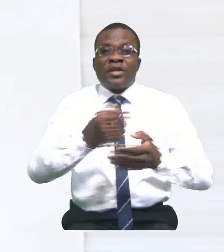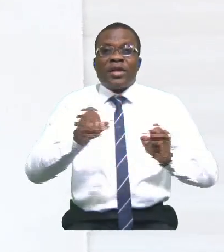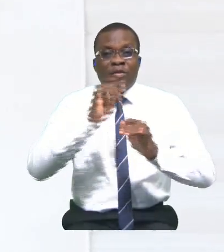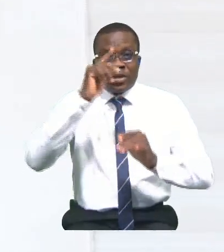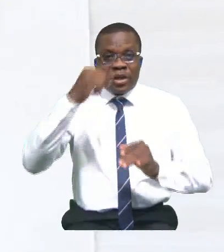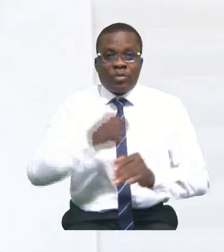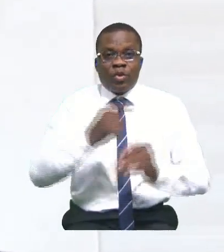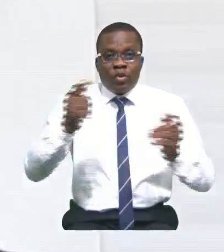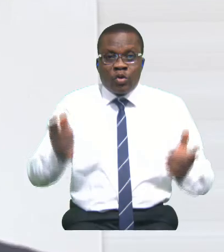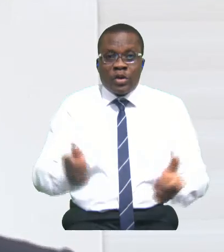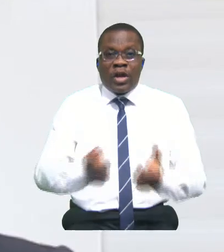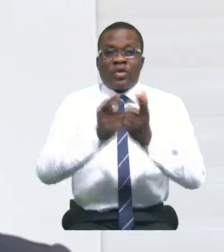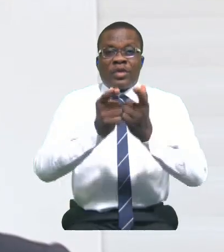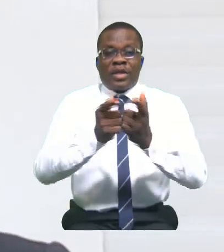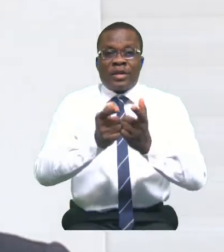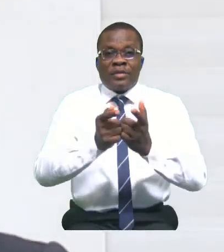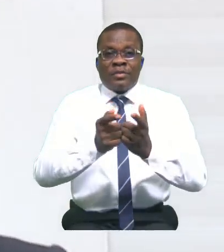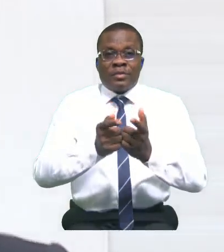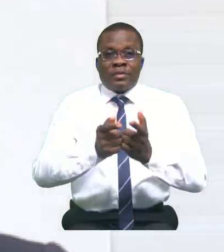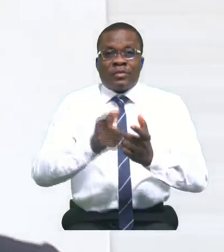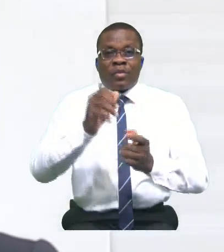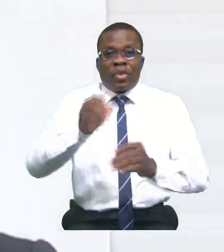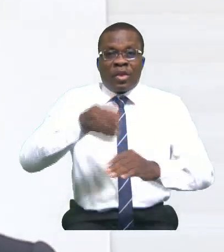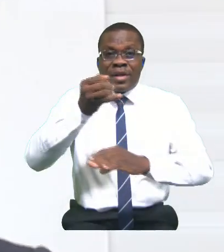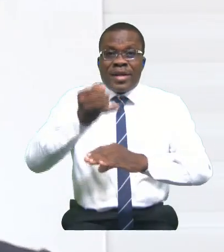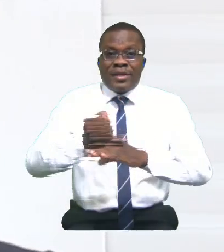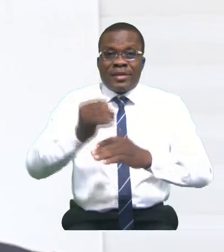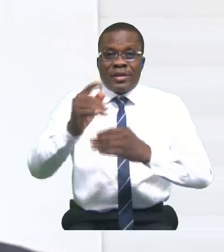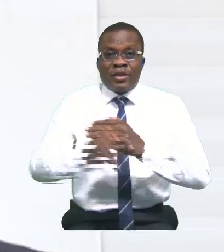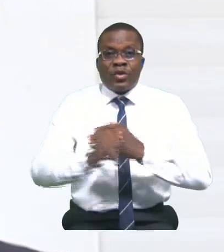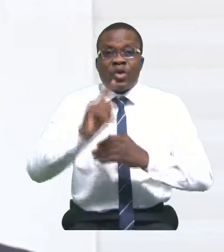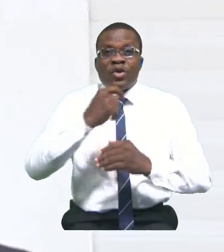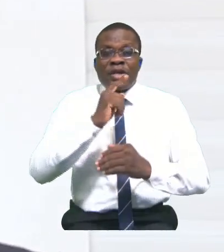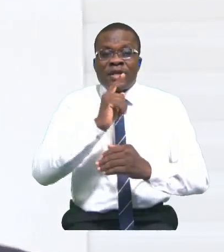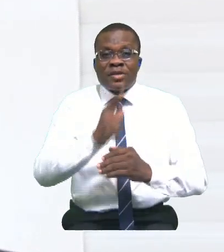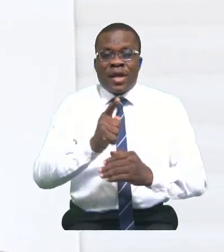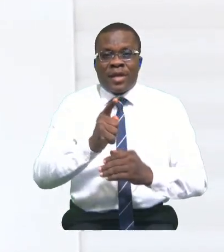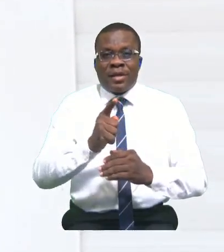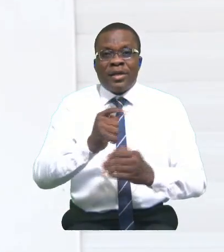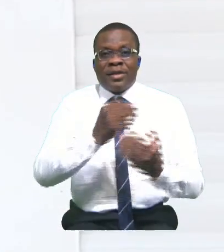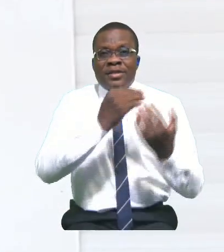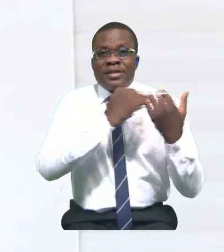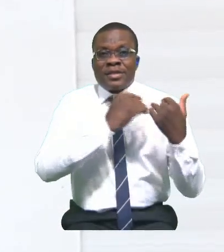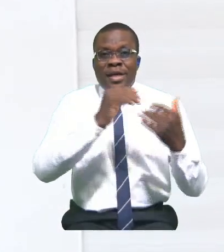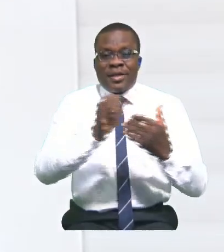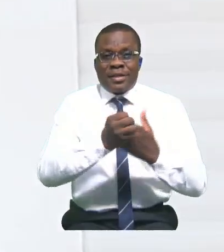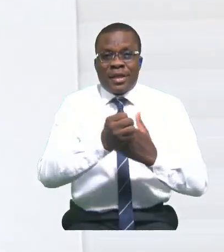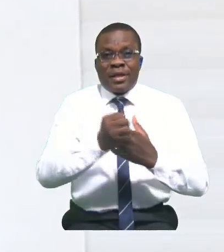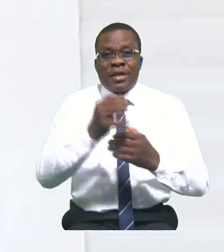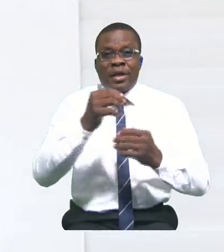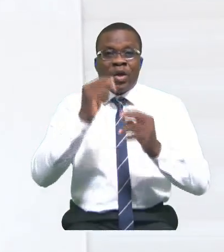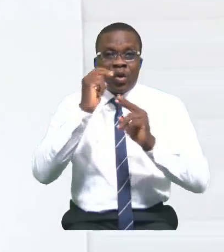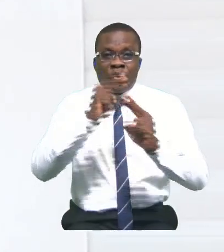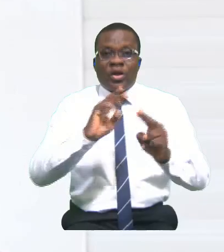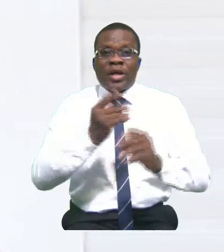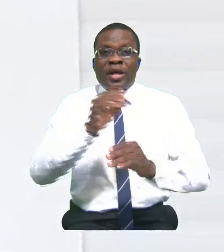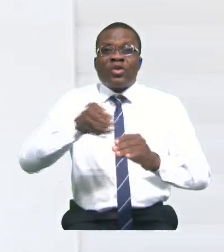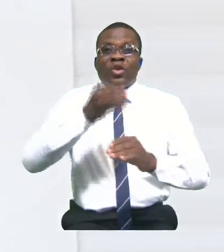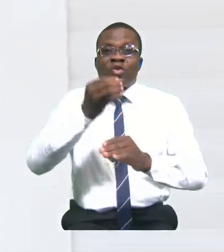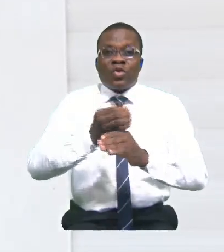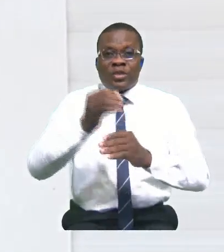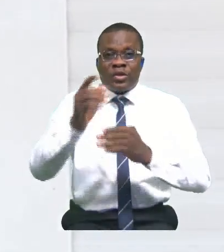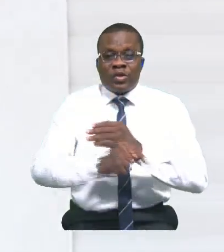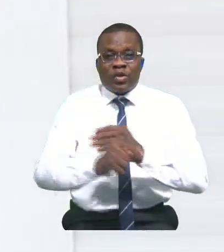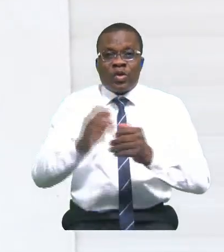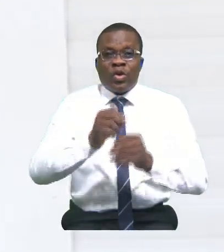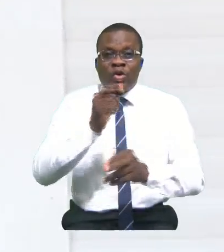de rencontrer euh l'institution qui est chargée au regard de notre constitution de